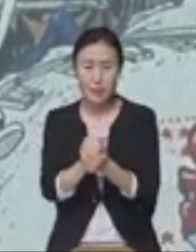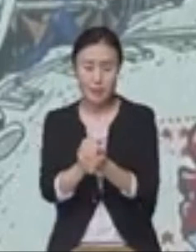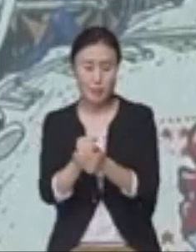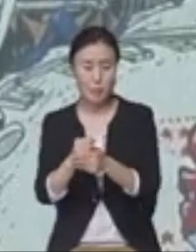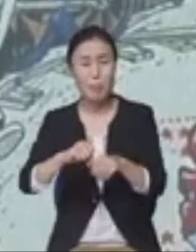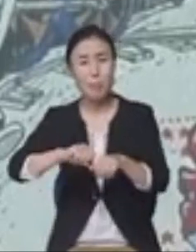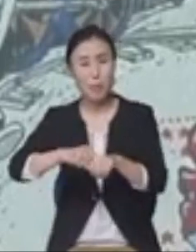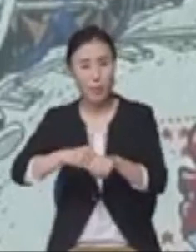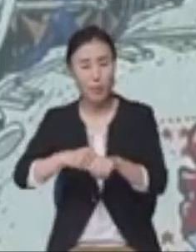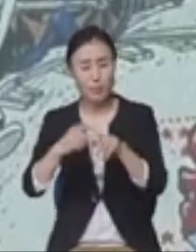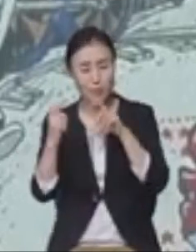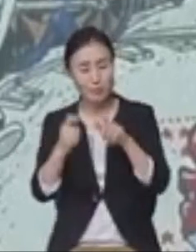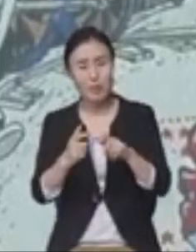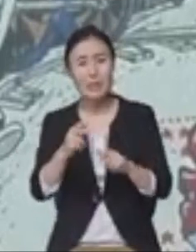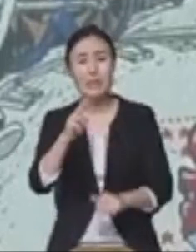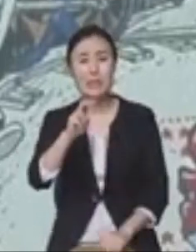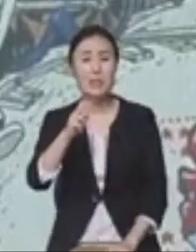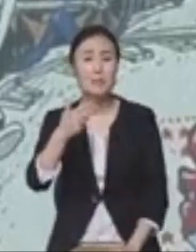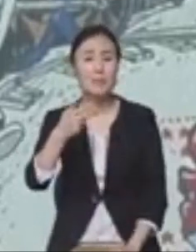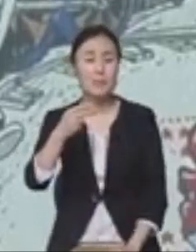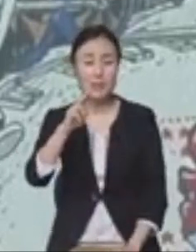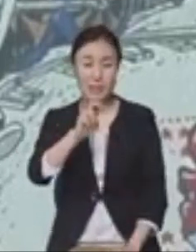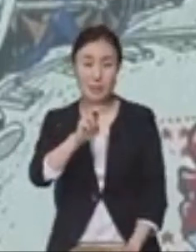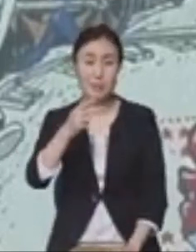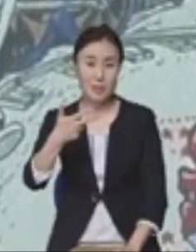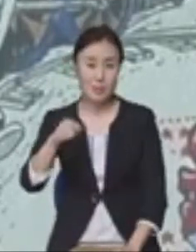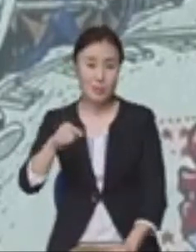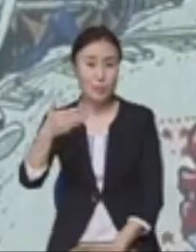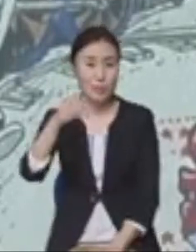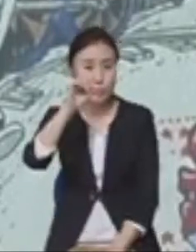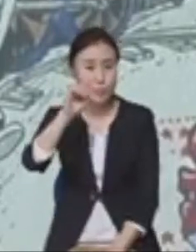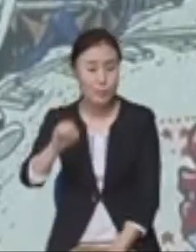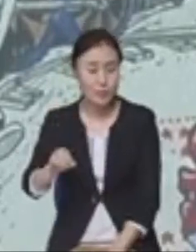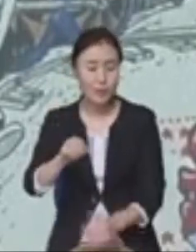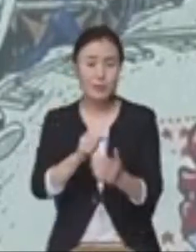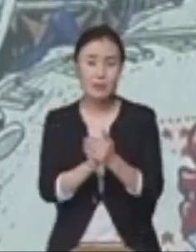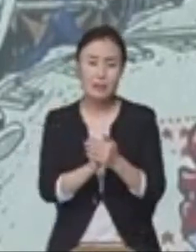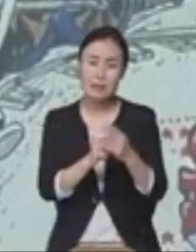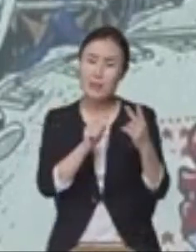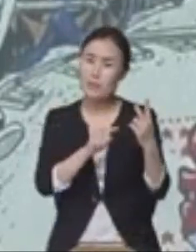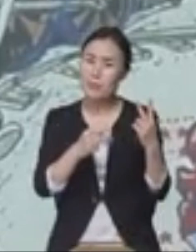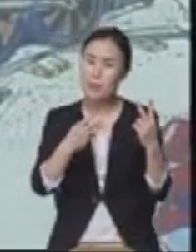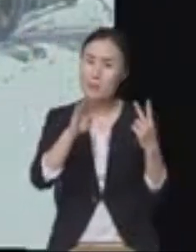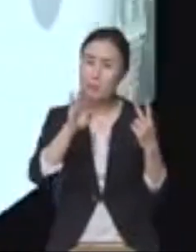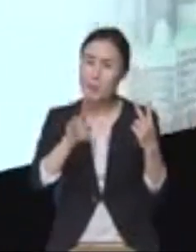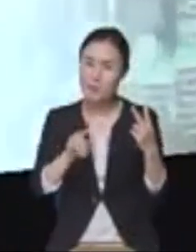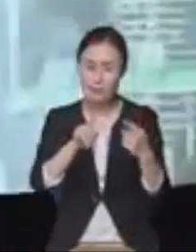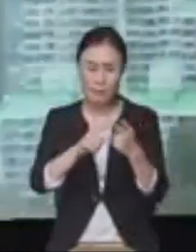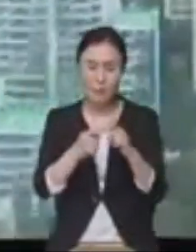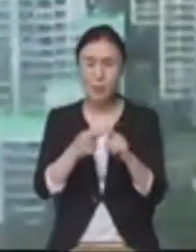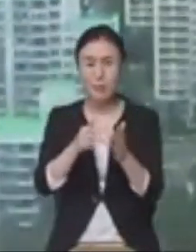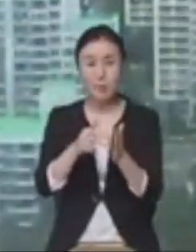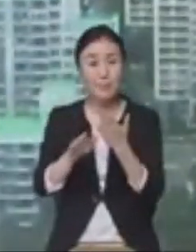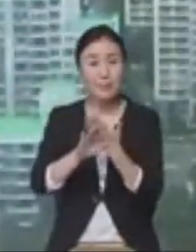의견은 27.9%로 부당하다는 의견과는 무려 2.3배 차이였습니다